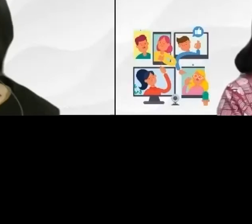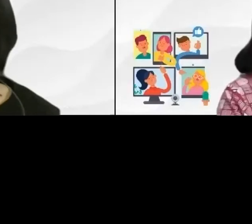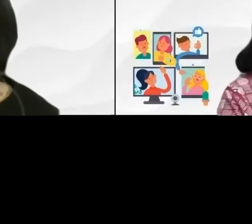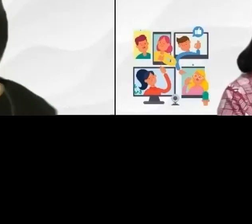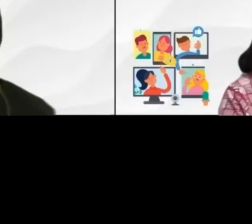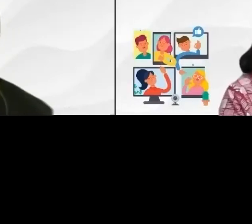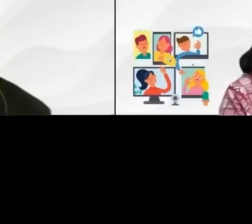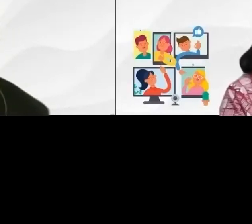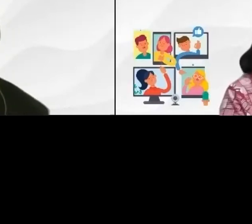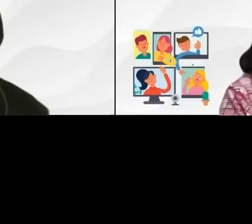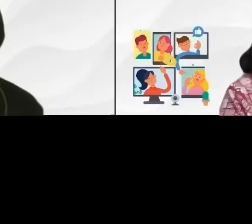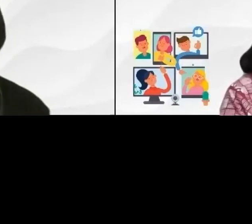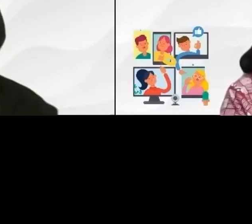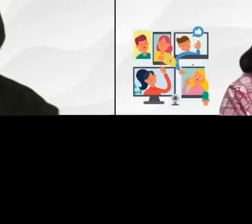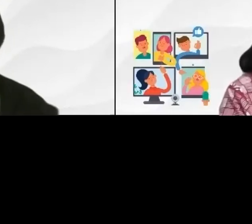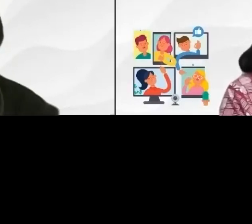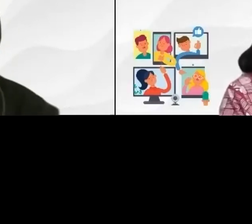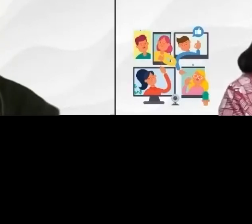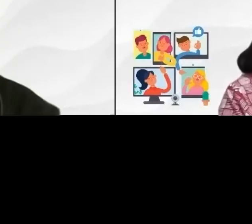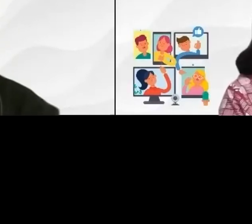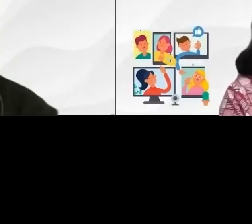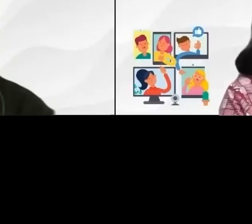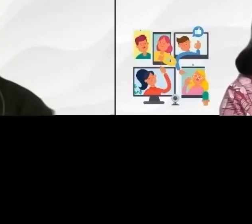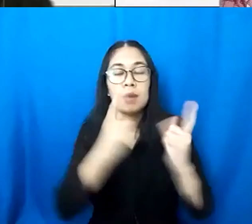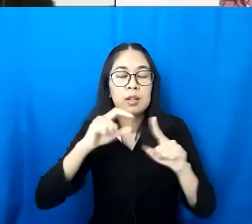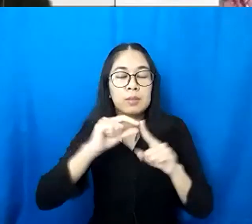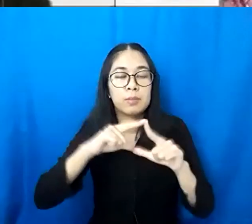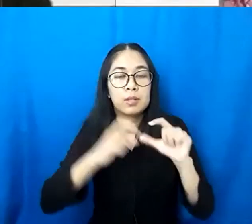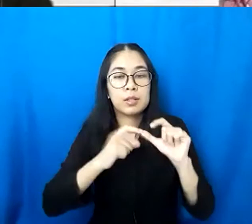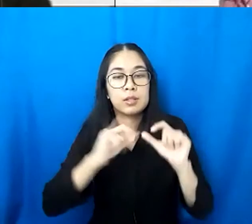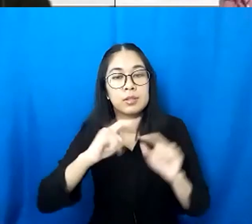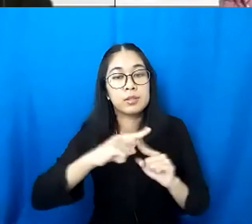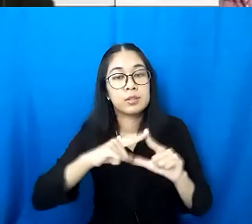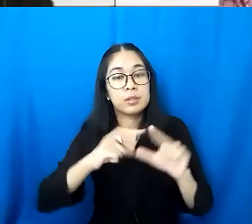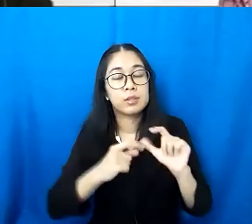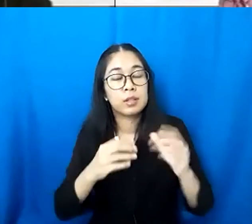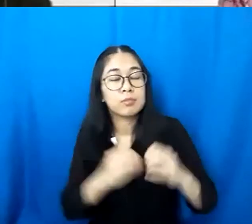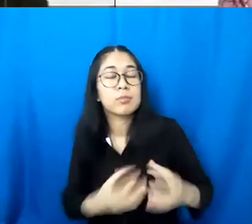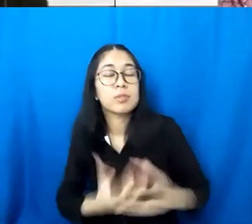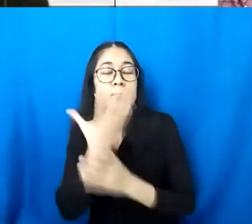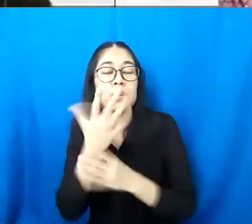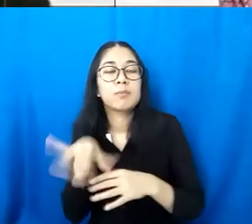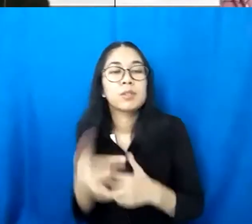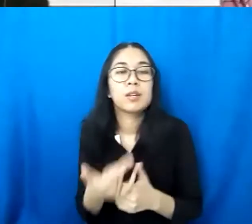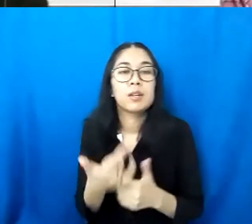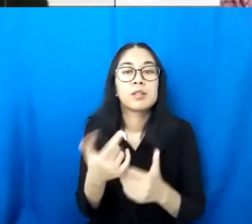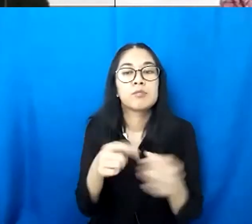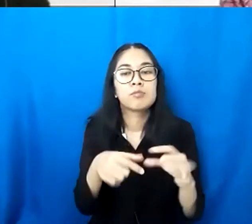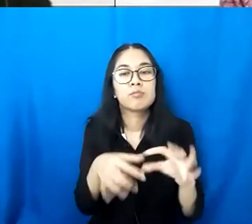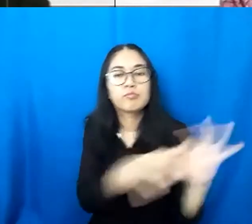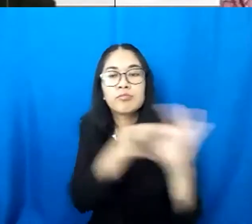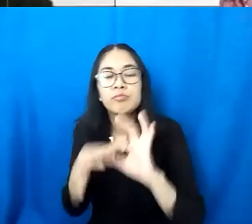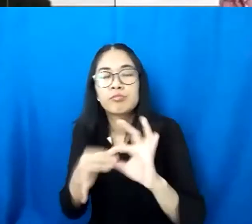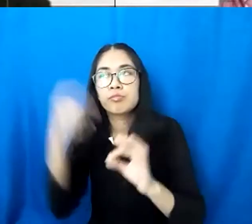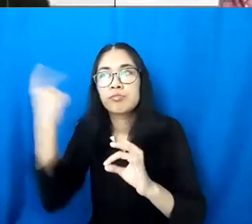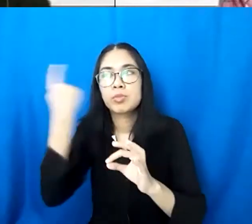upaya untuk pengembangan kapasitas ya agar CSO ini juga bisa sejalan atau selaras untuk mendukung upaya pemerintah terutama